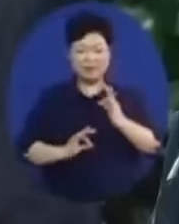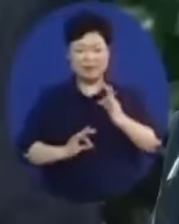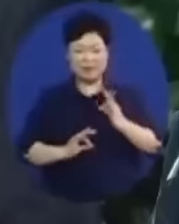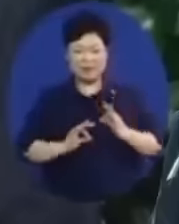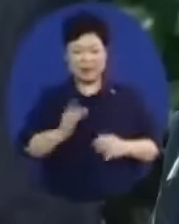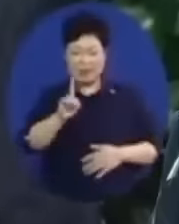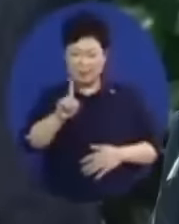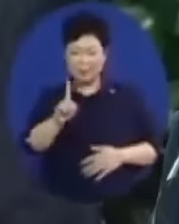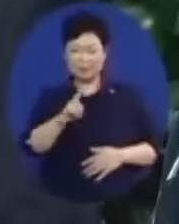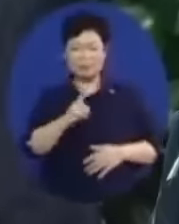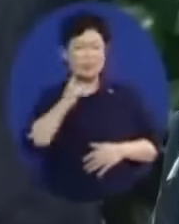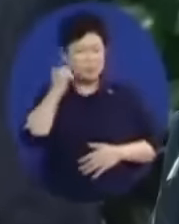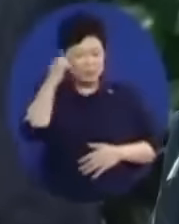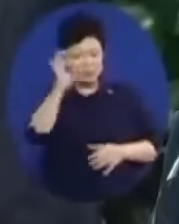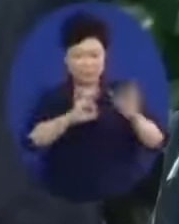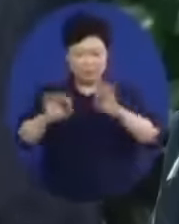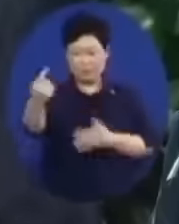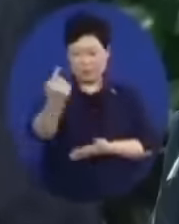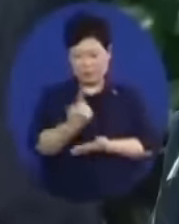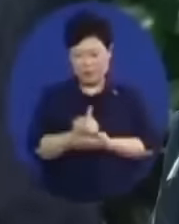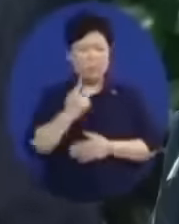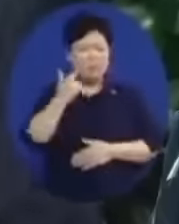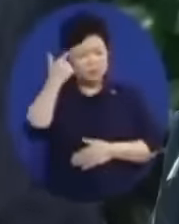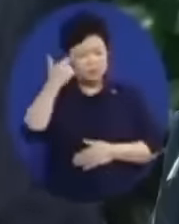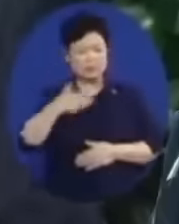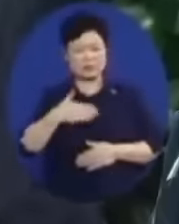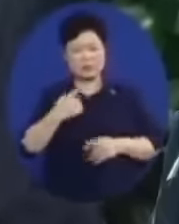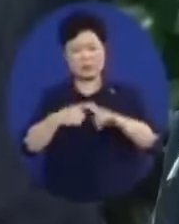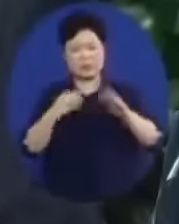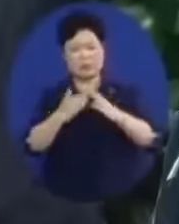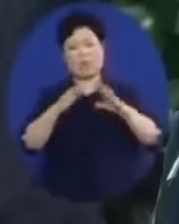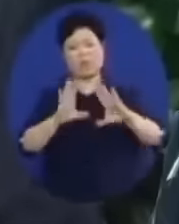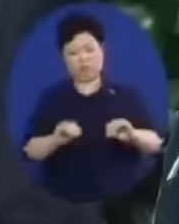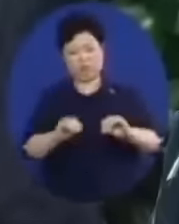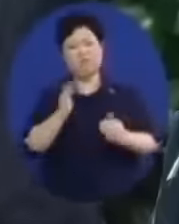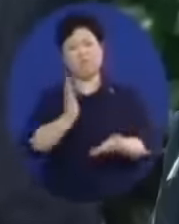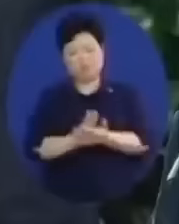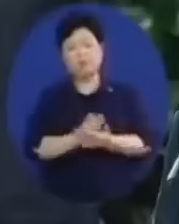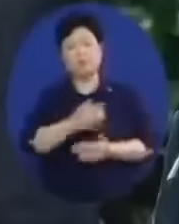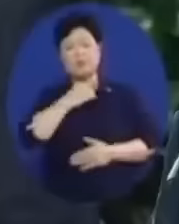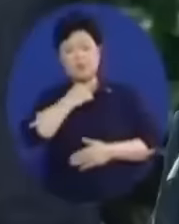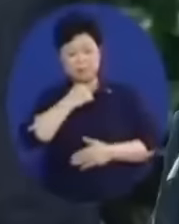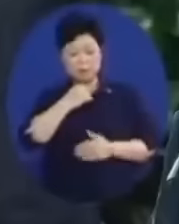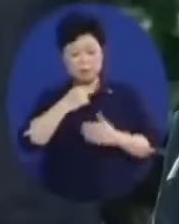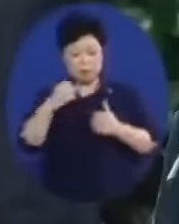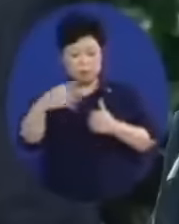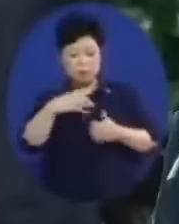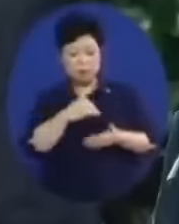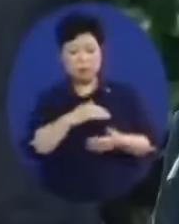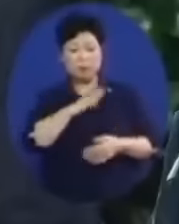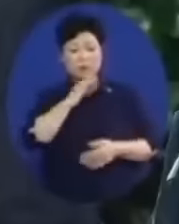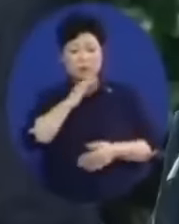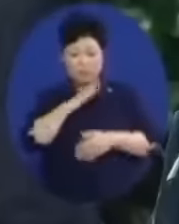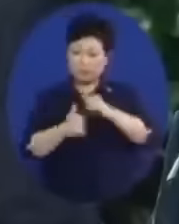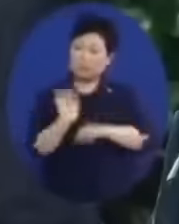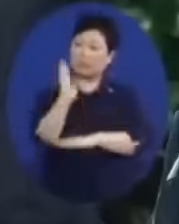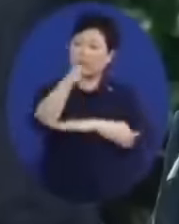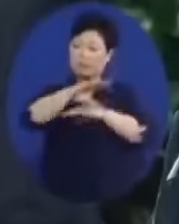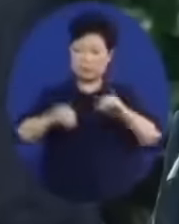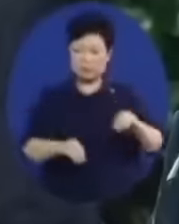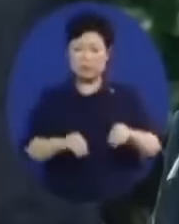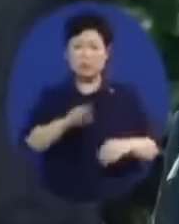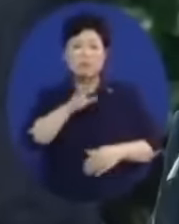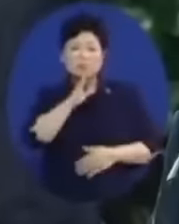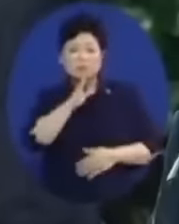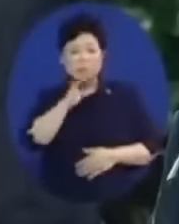저를 찾아와서 목사님 이제 그만 믿으랍니다. 그래서 아니 이렇게 좋아하고 하나님께 영광을 돌리고 사다가